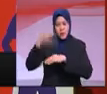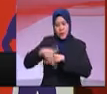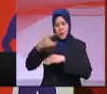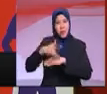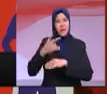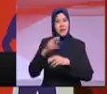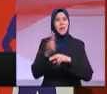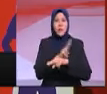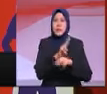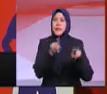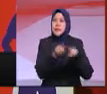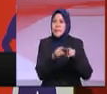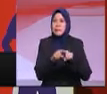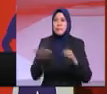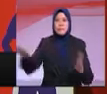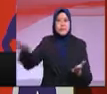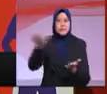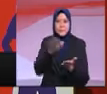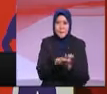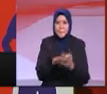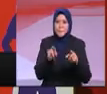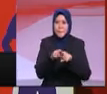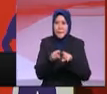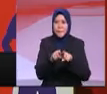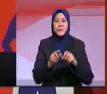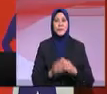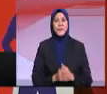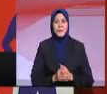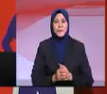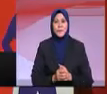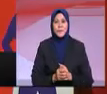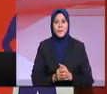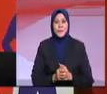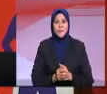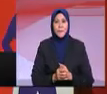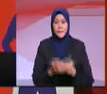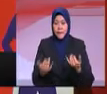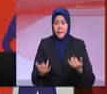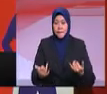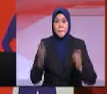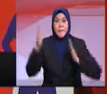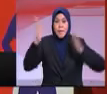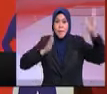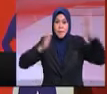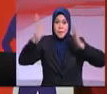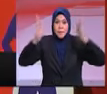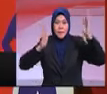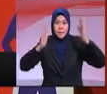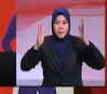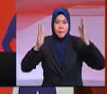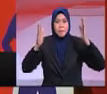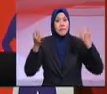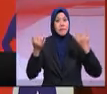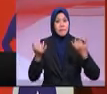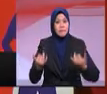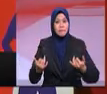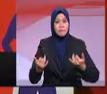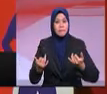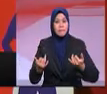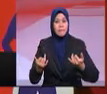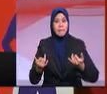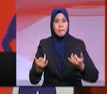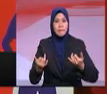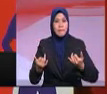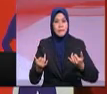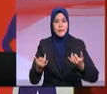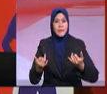strategi tersebut. Next slide please. Kalau kita lihat sekarang ni di negara kita, yang kita telah pun